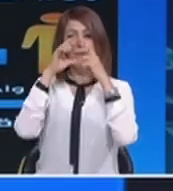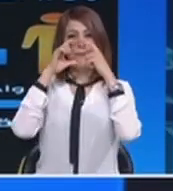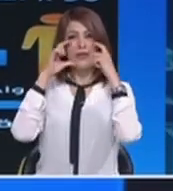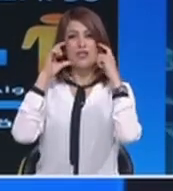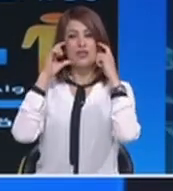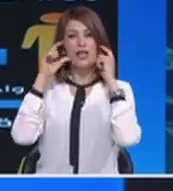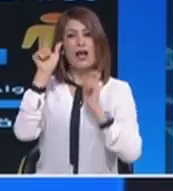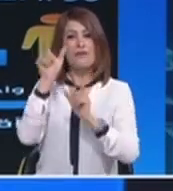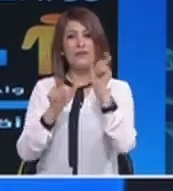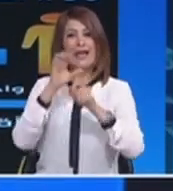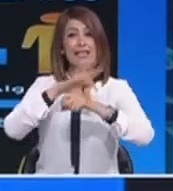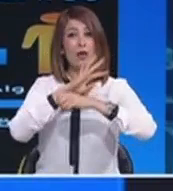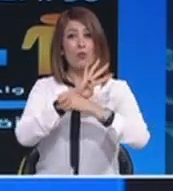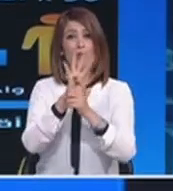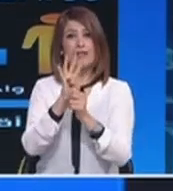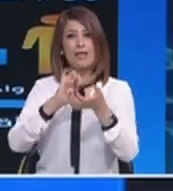في الحاله